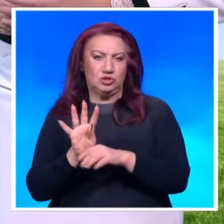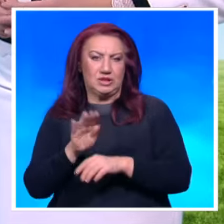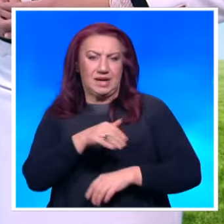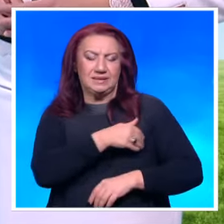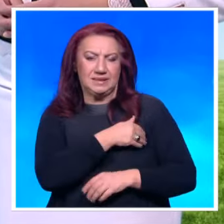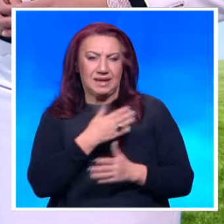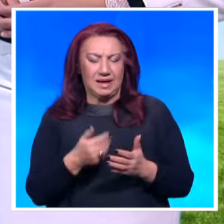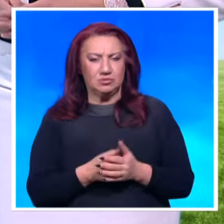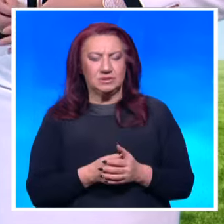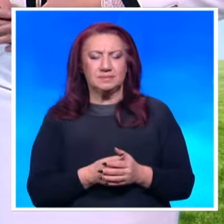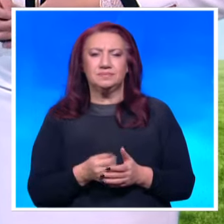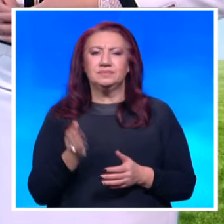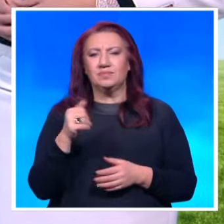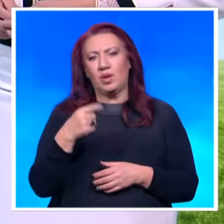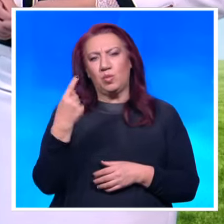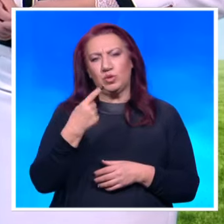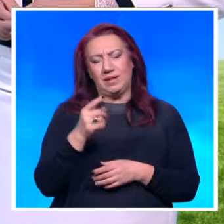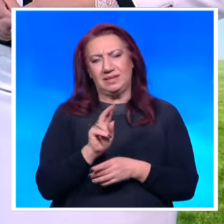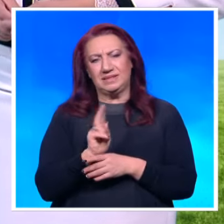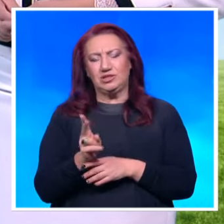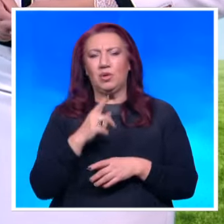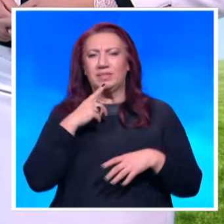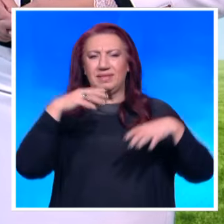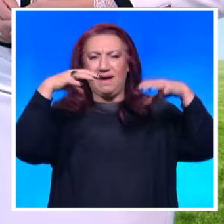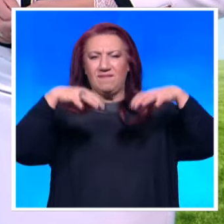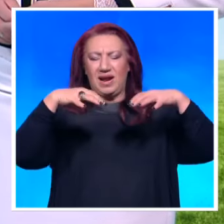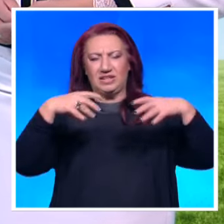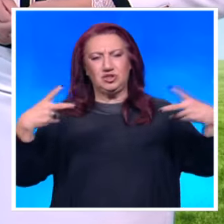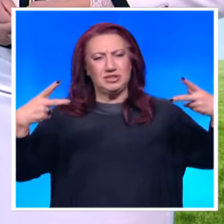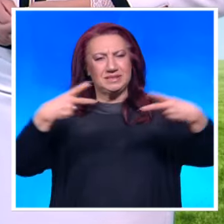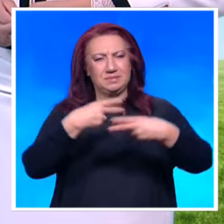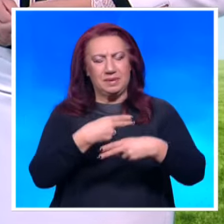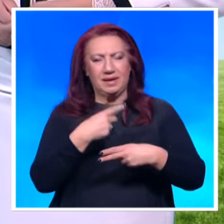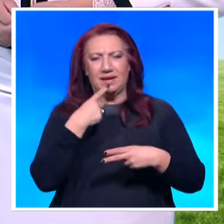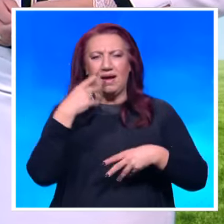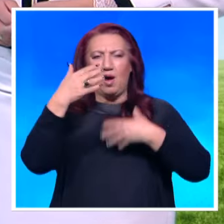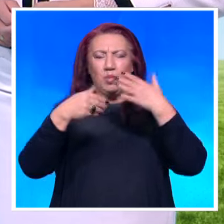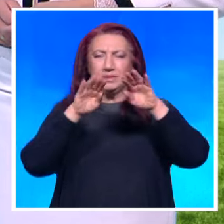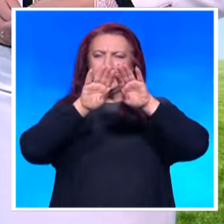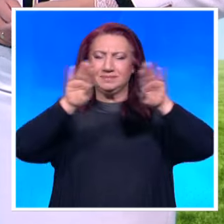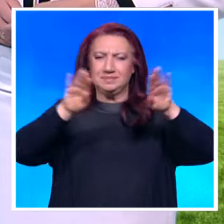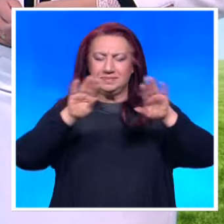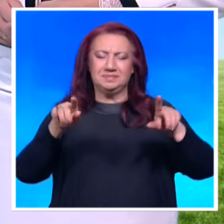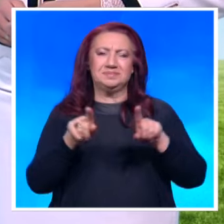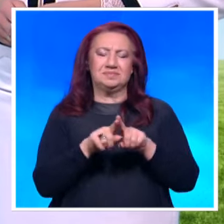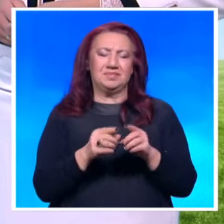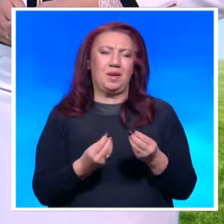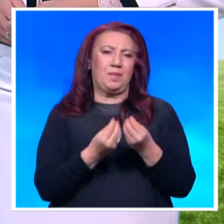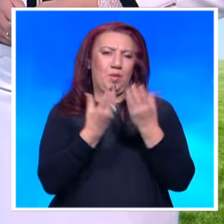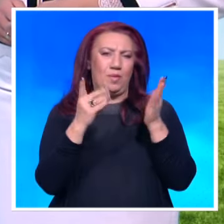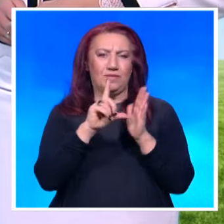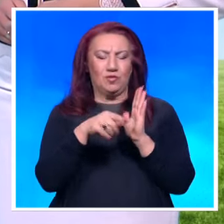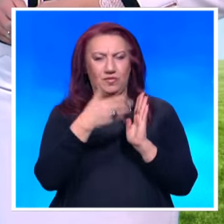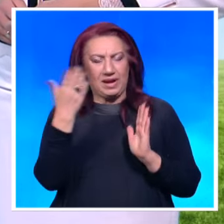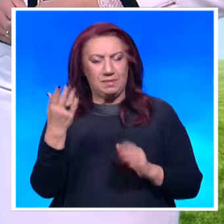хубавото е че още в понеделник следобед валежите от запад ще спират облачността бързо ще се разкъса и ще намалее във вторник